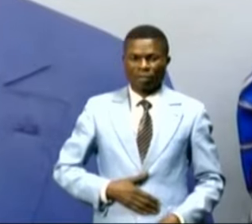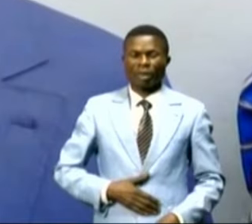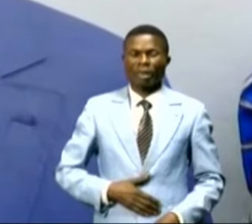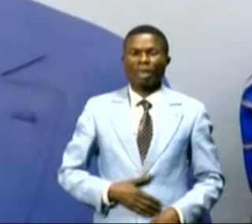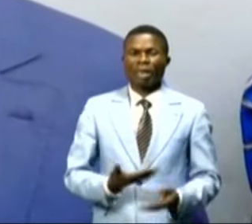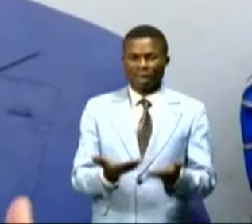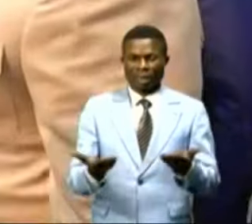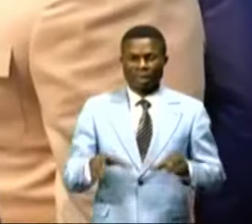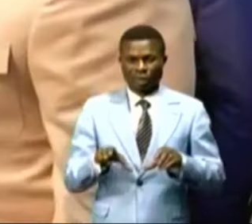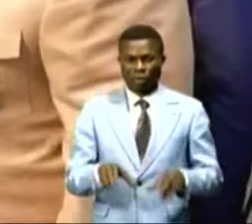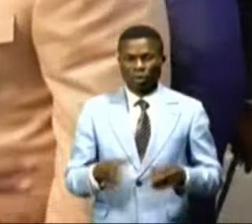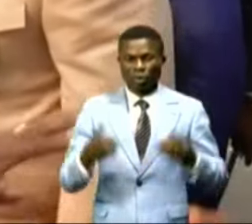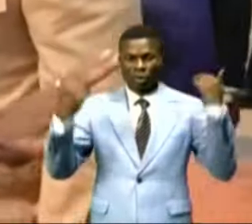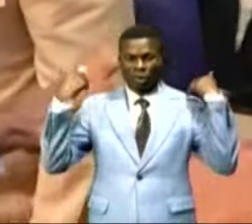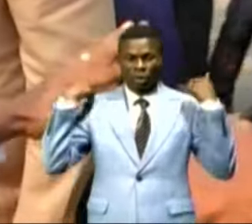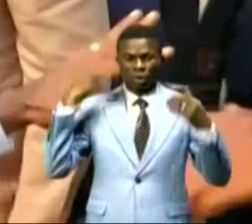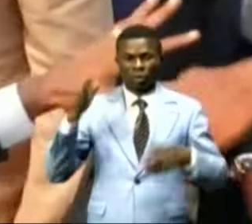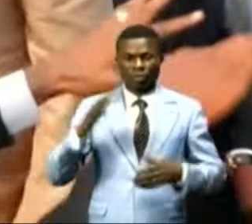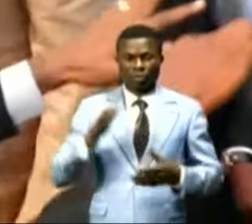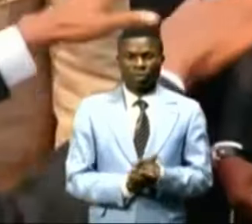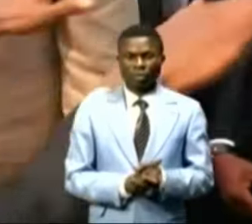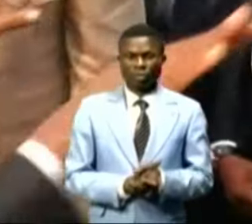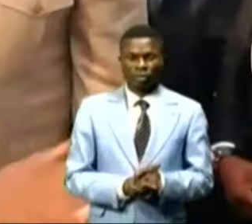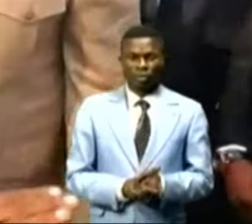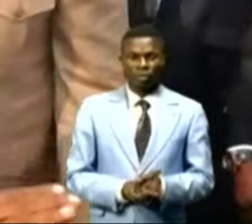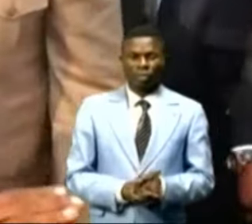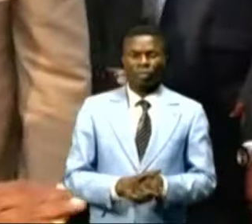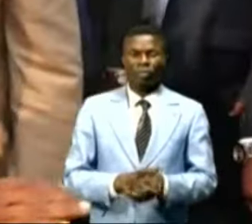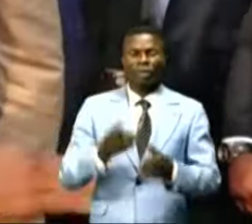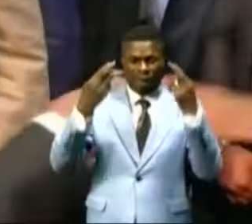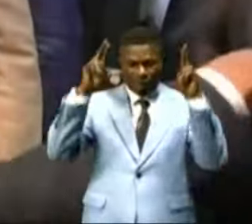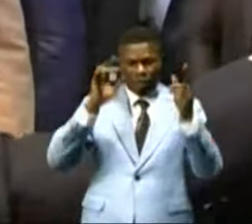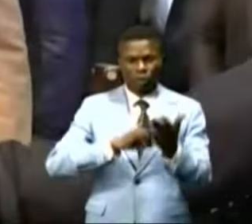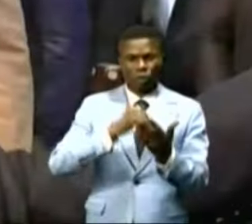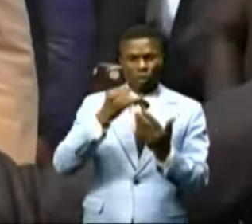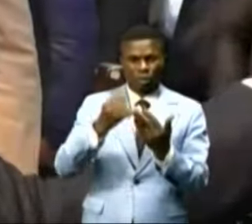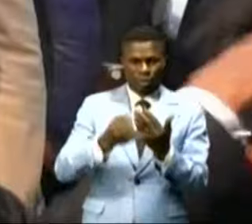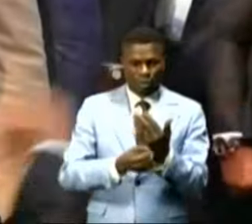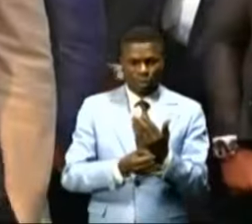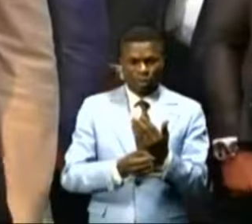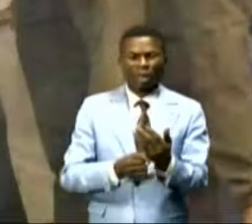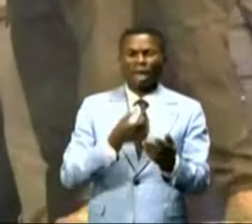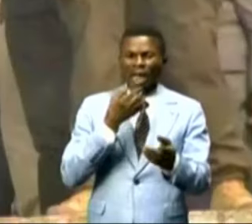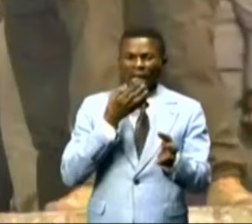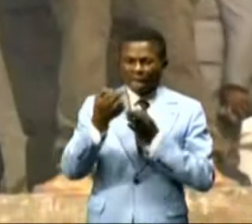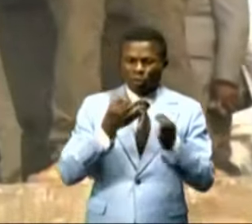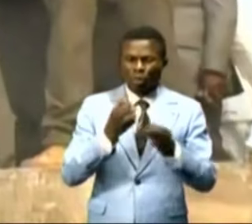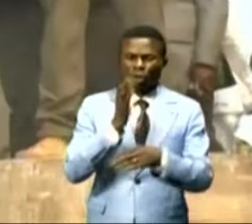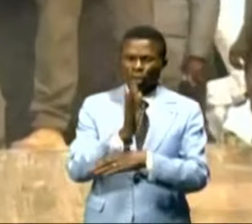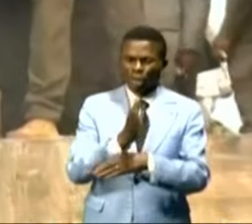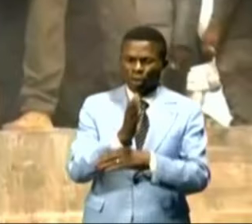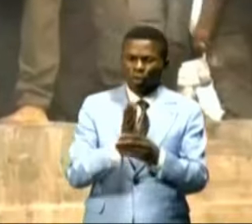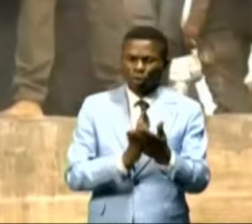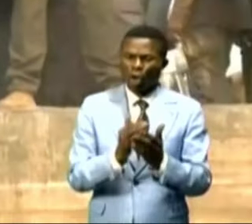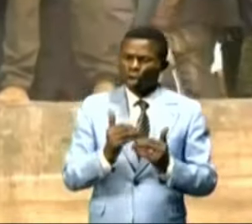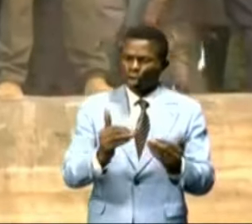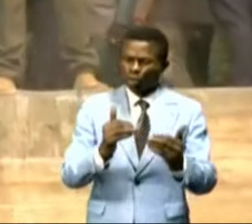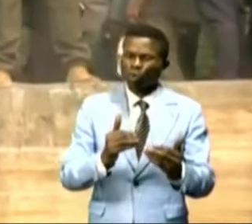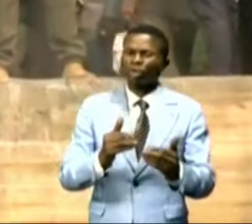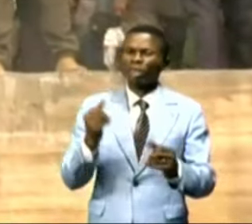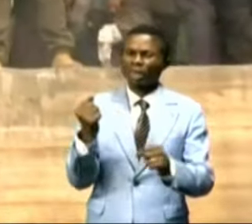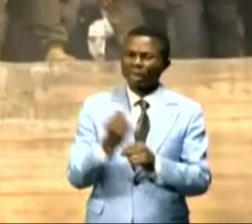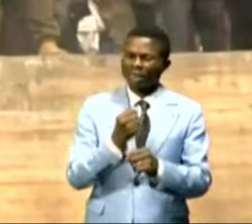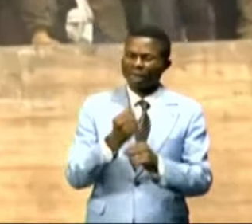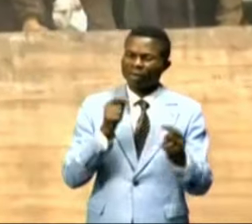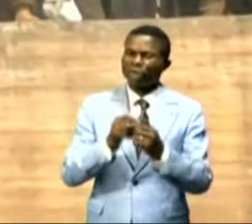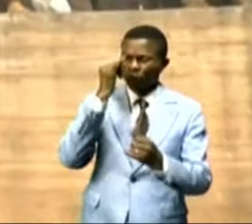nutritionnelle. Le premier citoyen du pays qui tient à la réussite de ce projet a donné des instructions fermes pour le parachèvement de ces